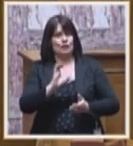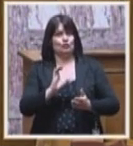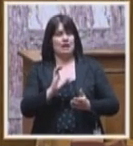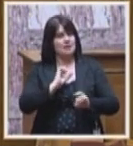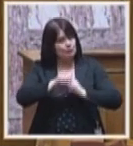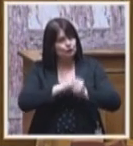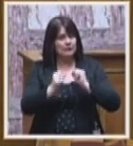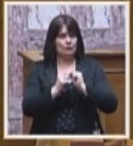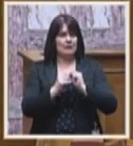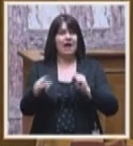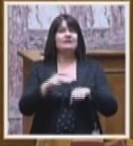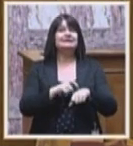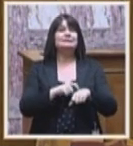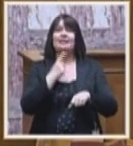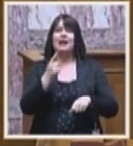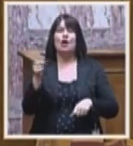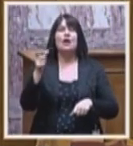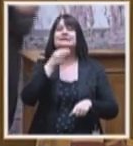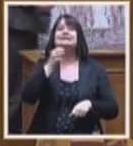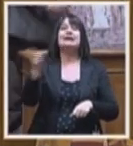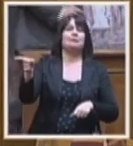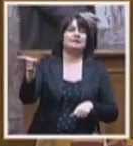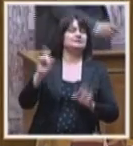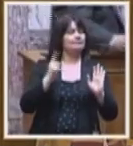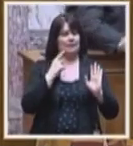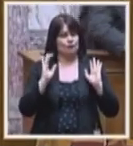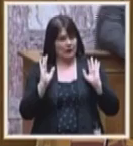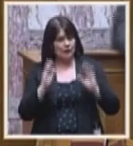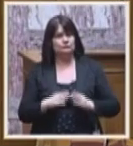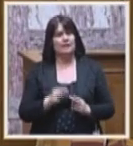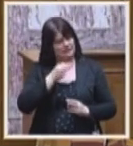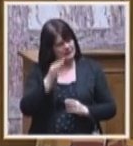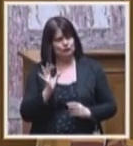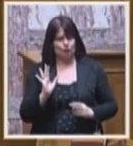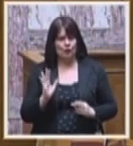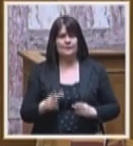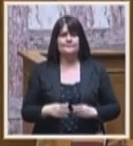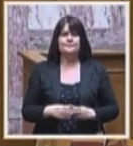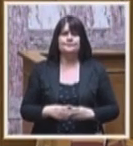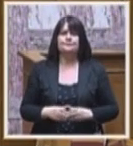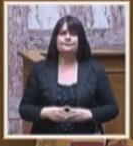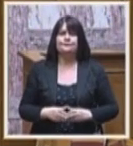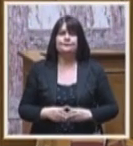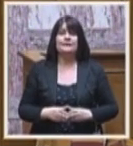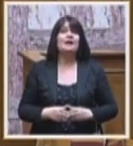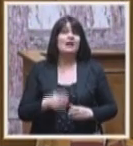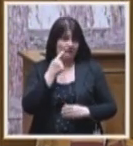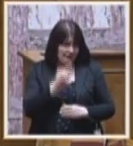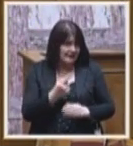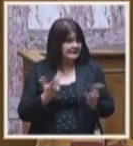πράγματι, δεν θα μείνω στον τρόπο που διαχειριστήκατε αυτή την πρόταση. Θα πω δύο λόγια και γι' αυτό, αλλά αυτό που αποδείχτηκε